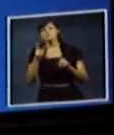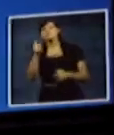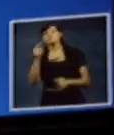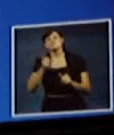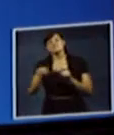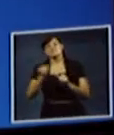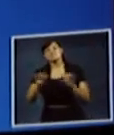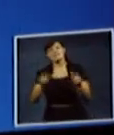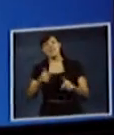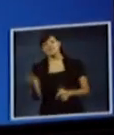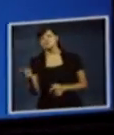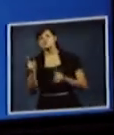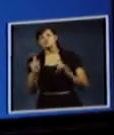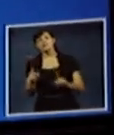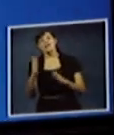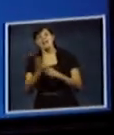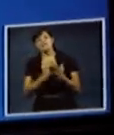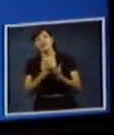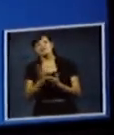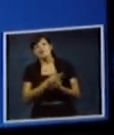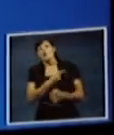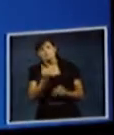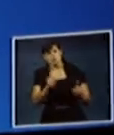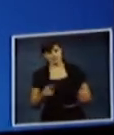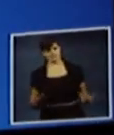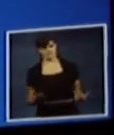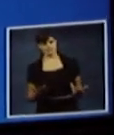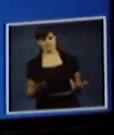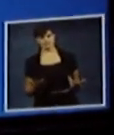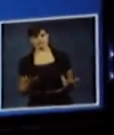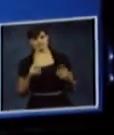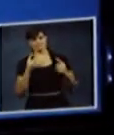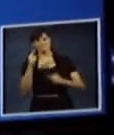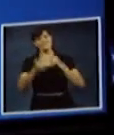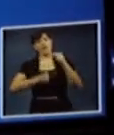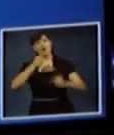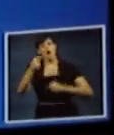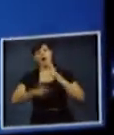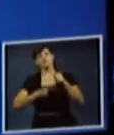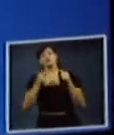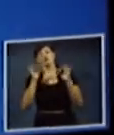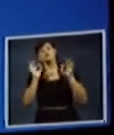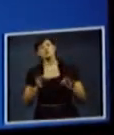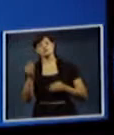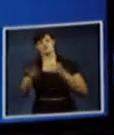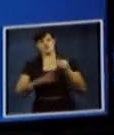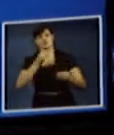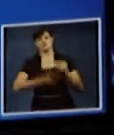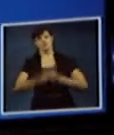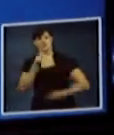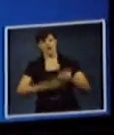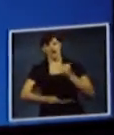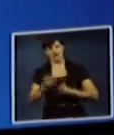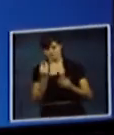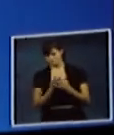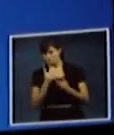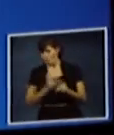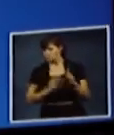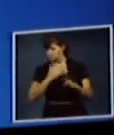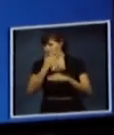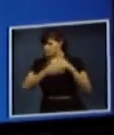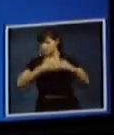die Entscheidungen zu treffen, die sie treffen müssen, damit sie dauerhaft in eine vernünftige wirtschaftliche Lage kommen. Das zeigt